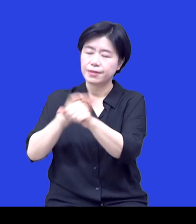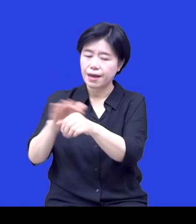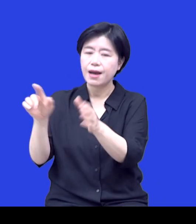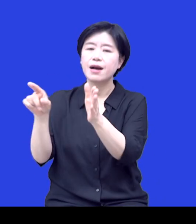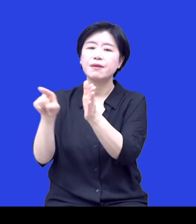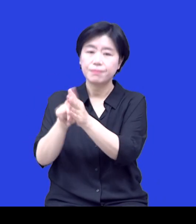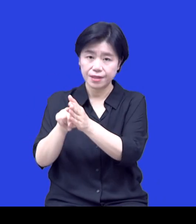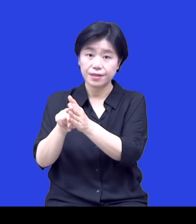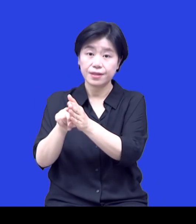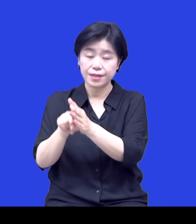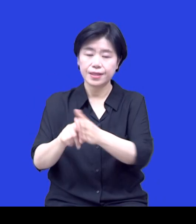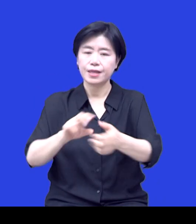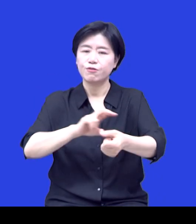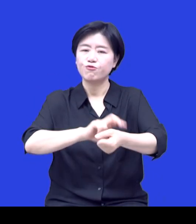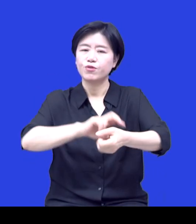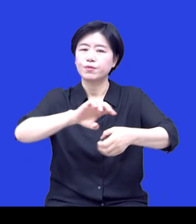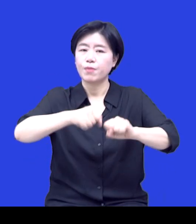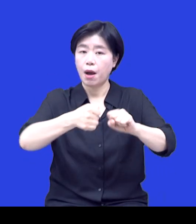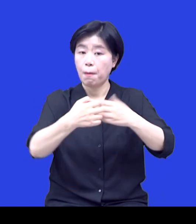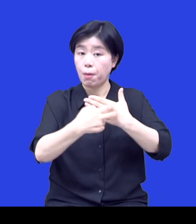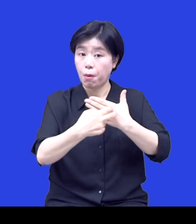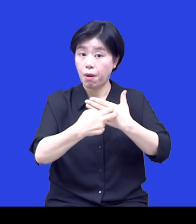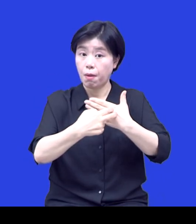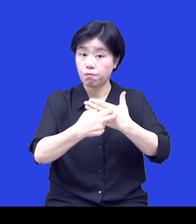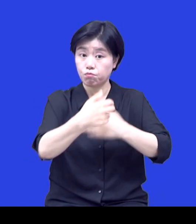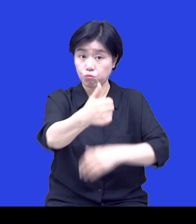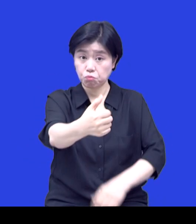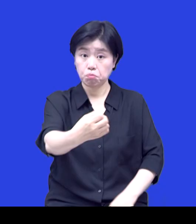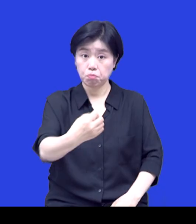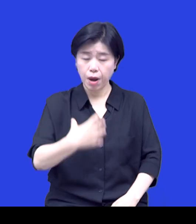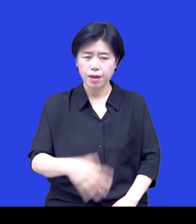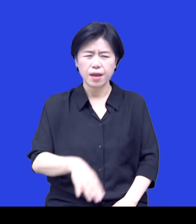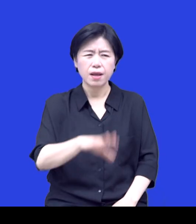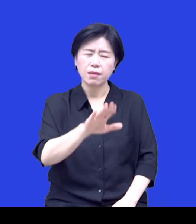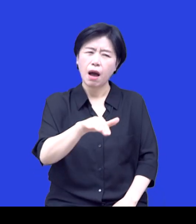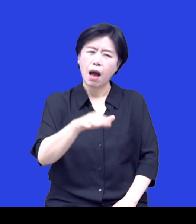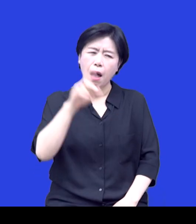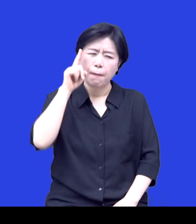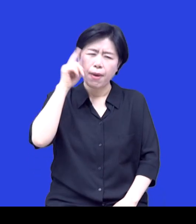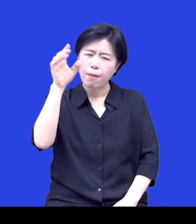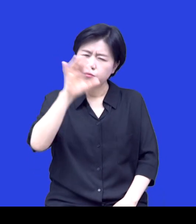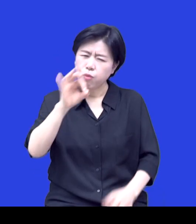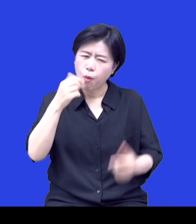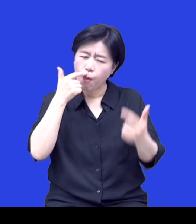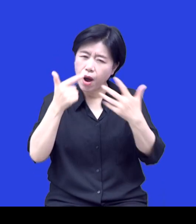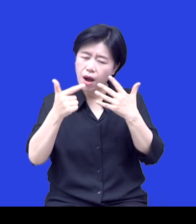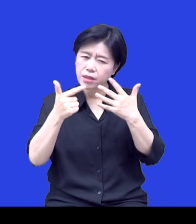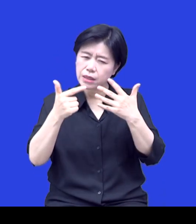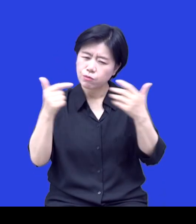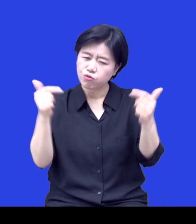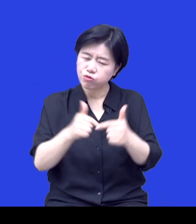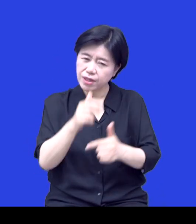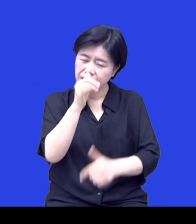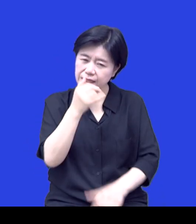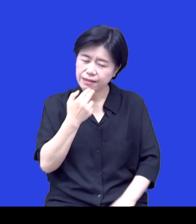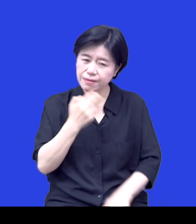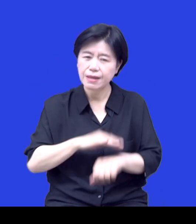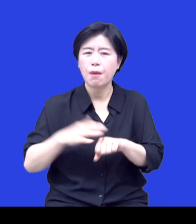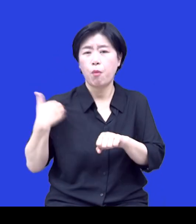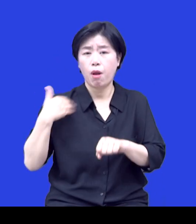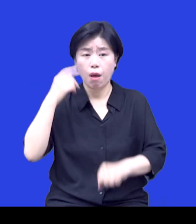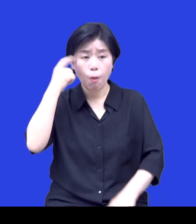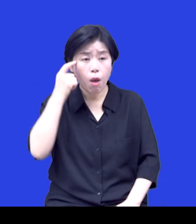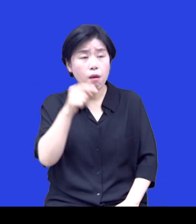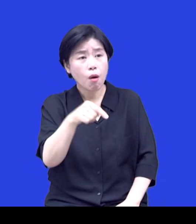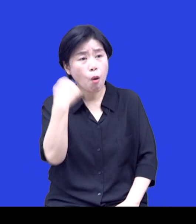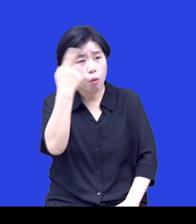한의사님인데 허준 같은 분. 이분이 자기도 장담은 할 수 없지만 해보겠다. 너무 심하게 왔다.